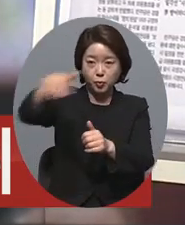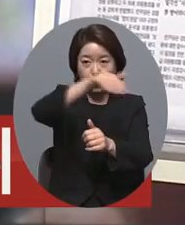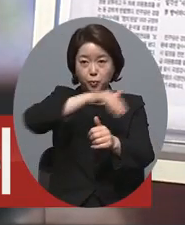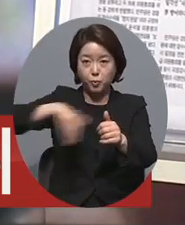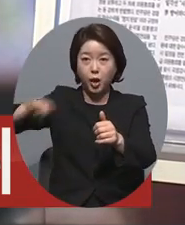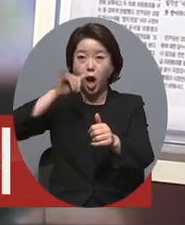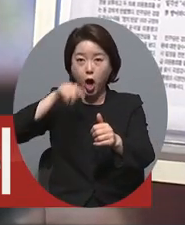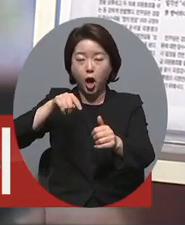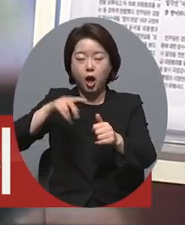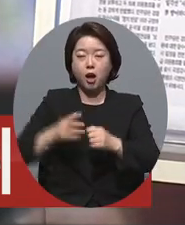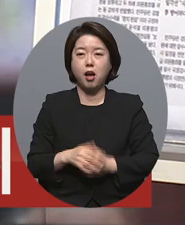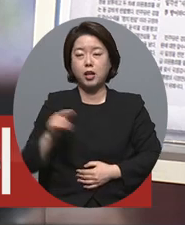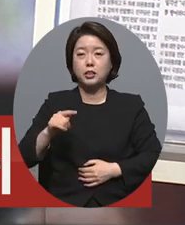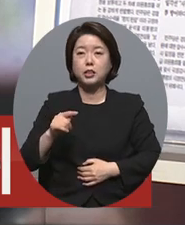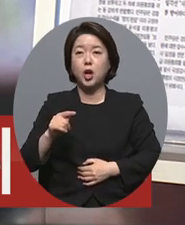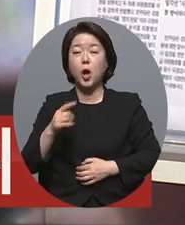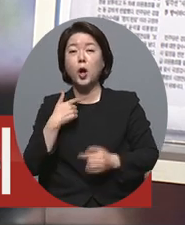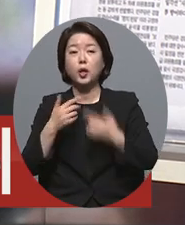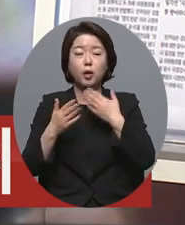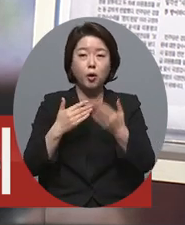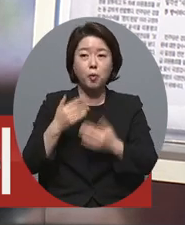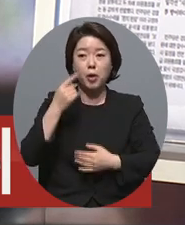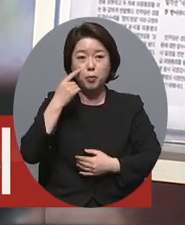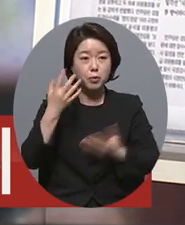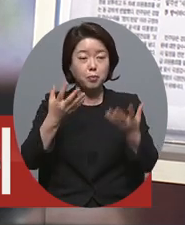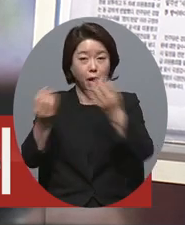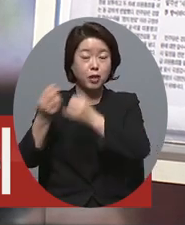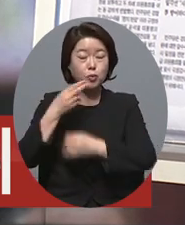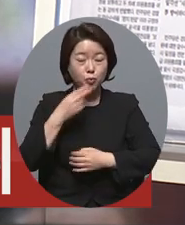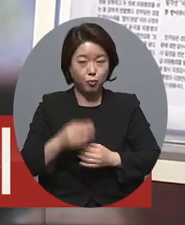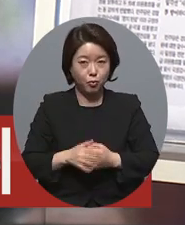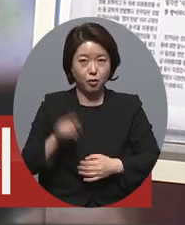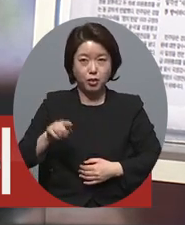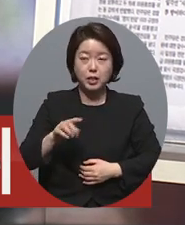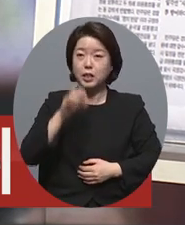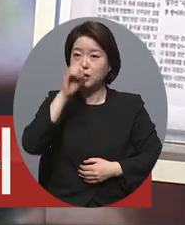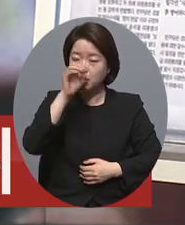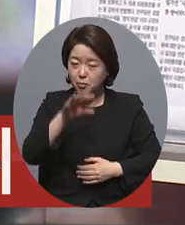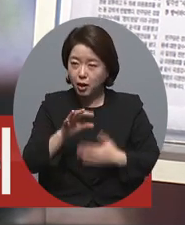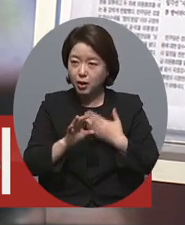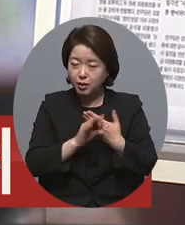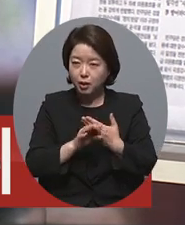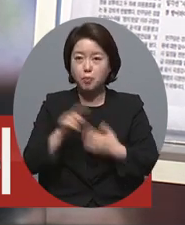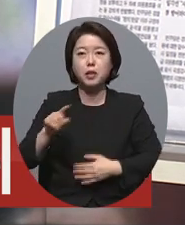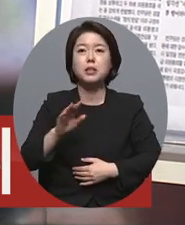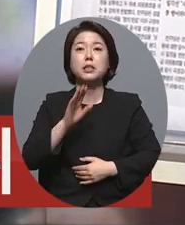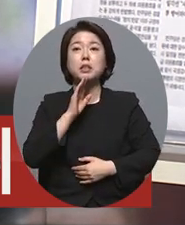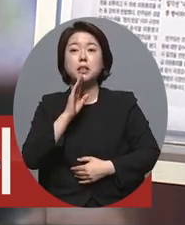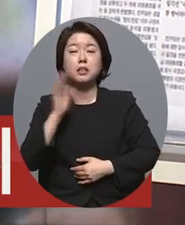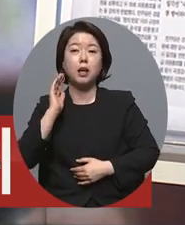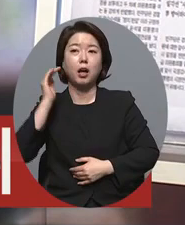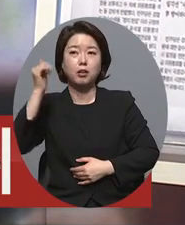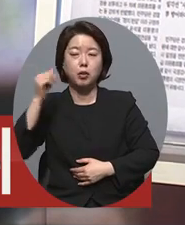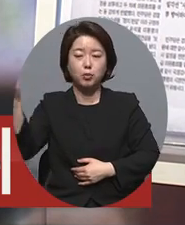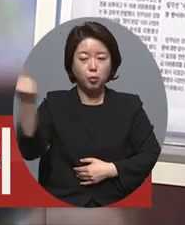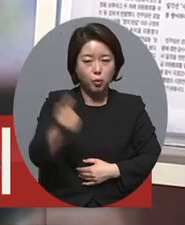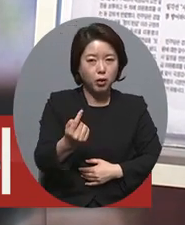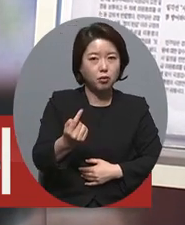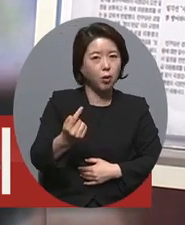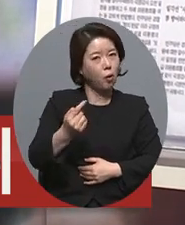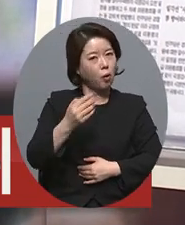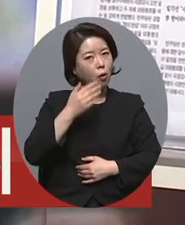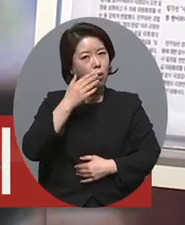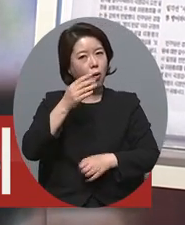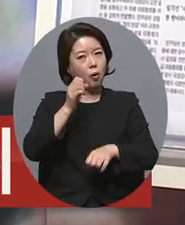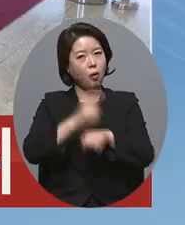하는데 그런 경험을 한 사람들이 많지 않아요. 그런데 그것을 얘기했다라고 하는 것은 대통령이 왔을 가능성은 매우 농후하다. 제가